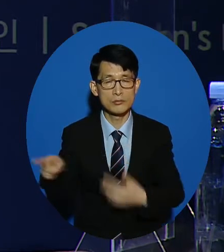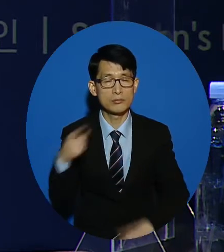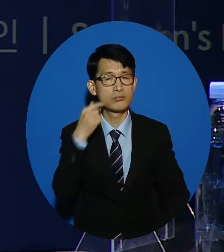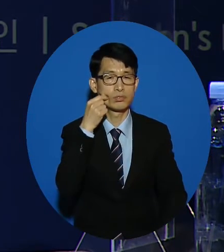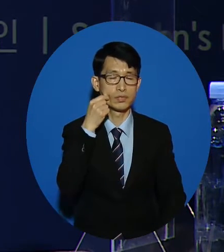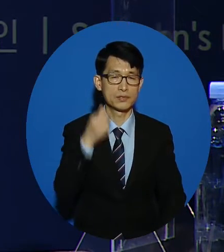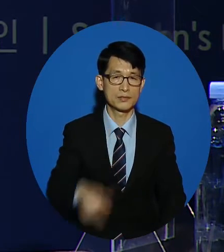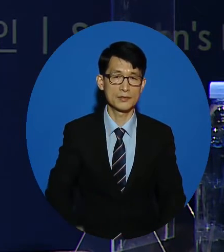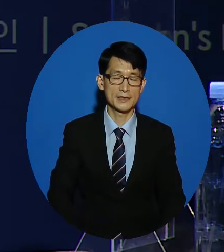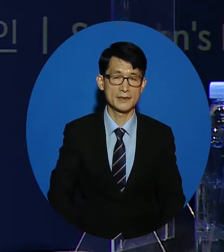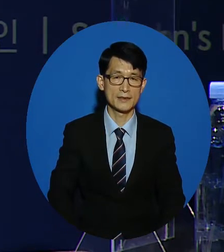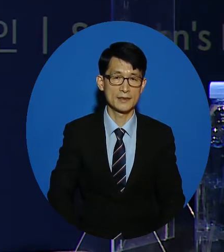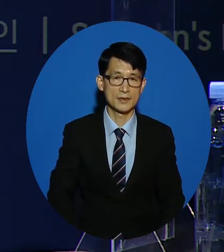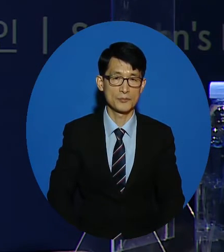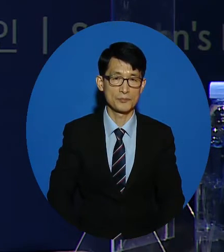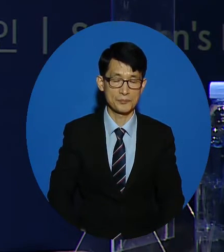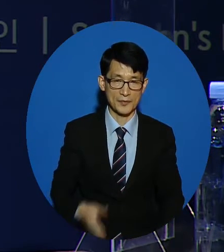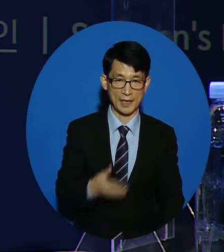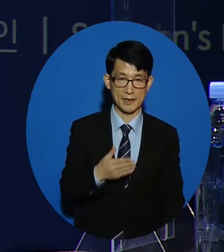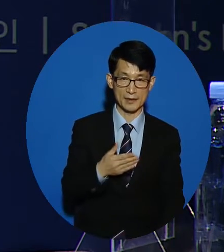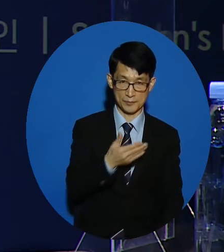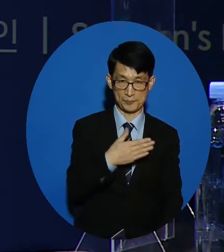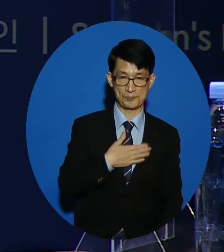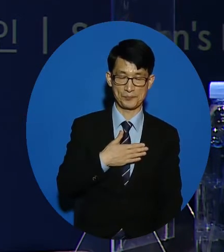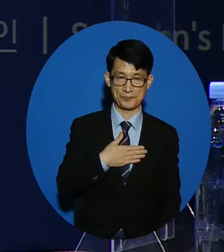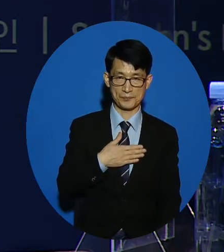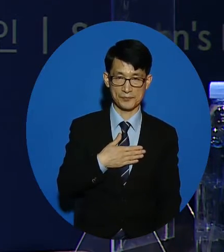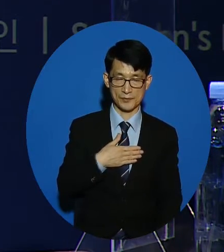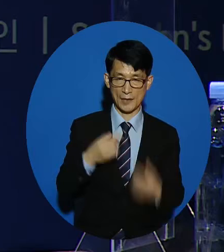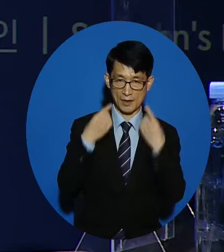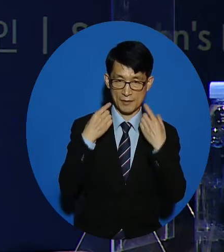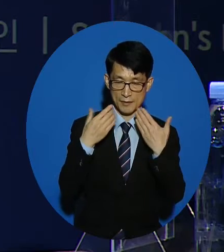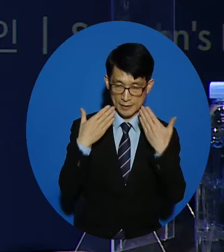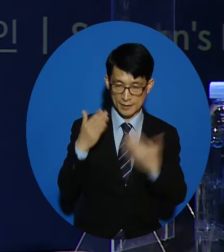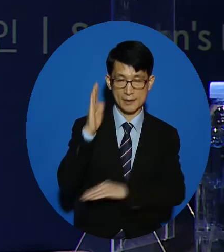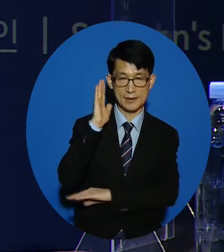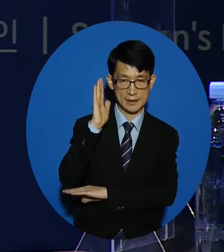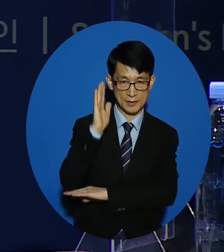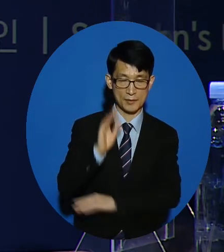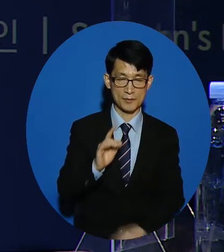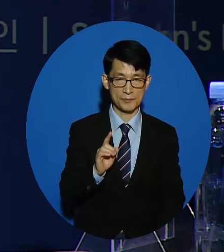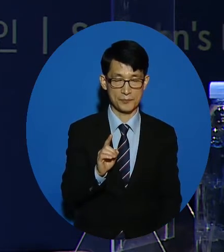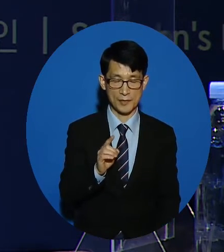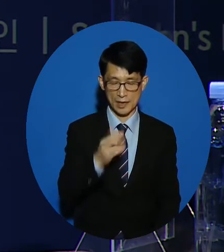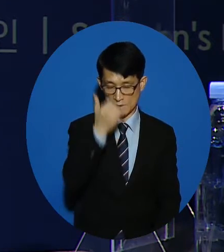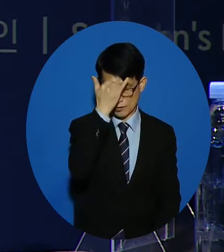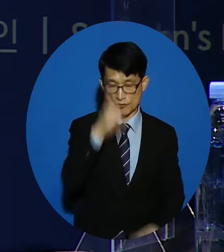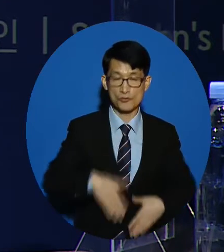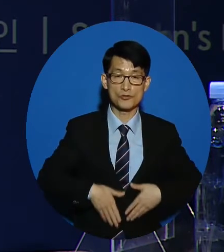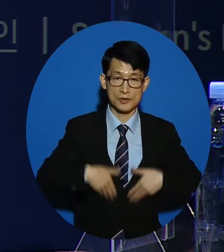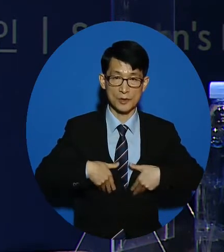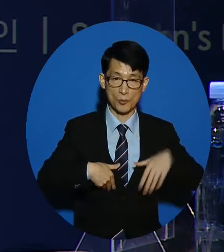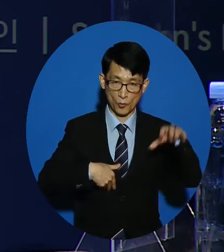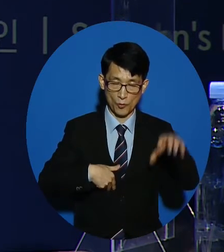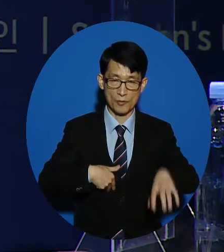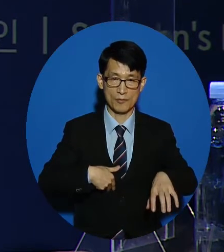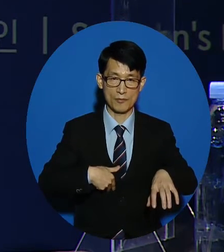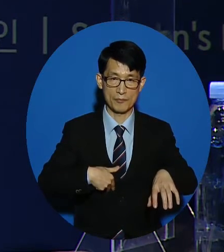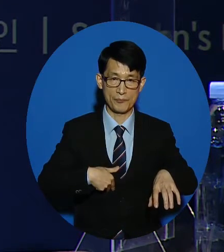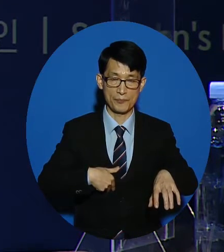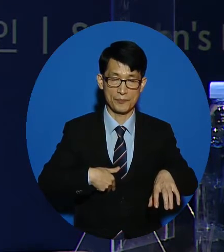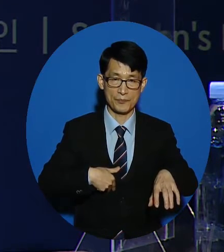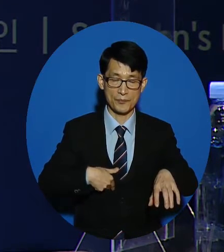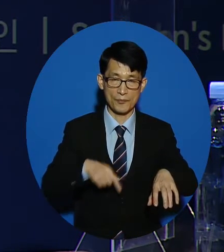저는 반드시 그 자리에서 이야기를 했습니다. 그리고 우리 충남에서는